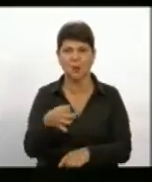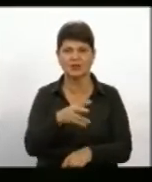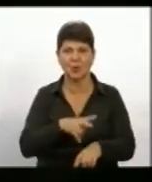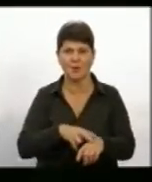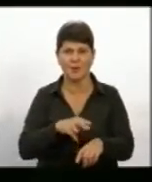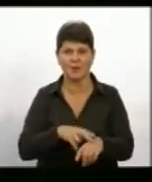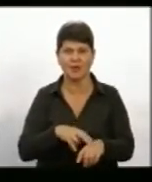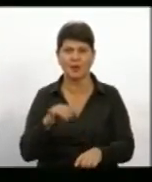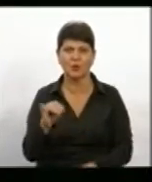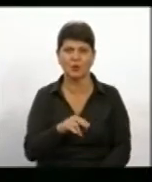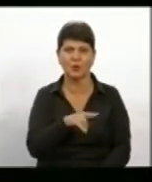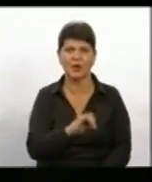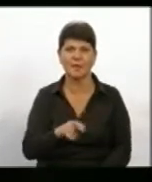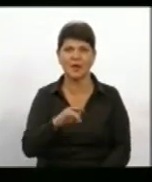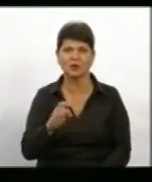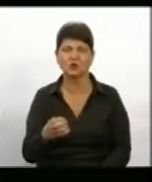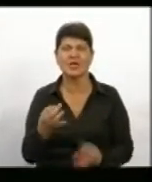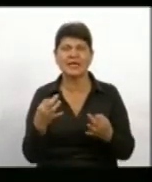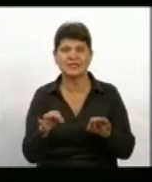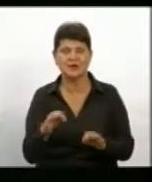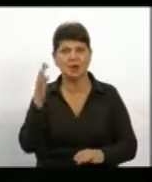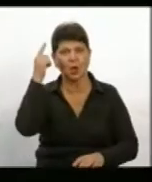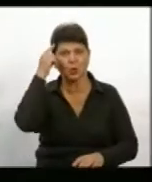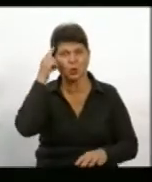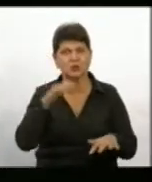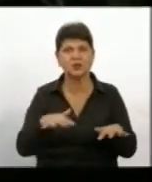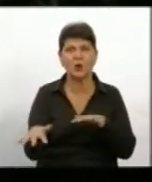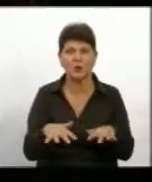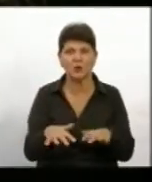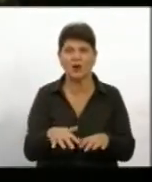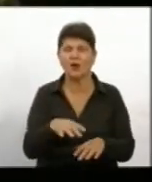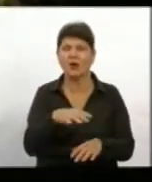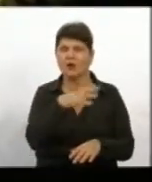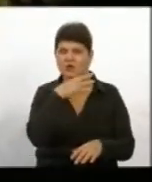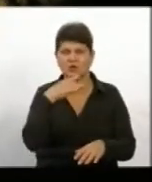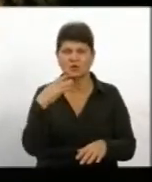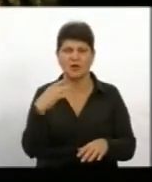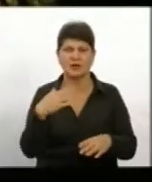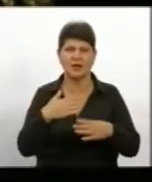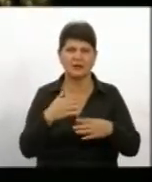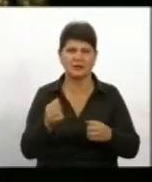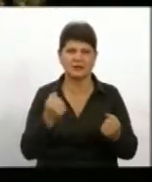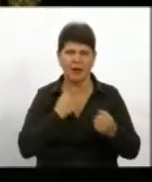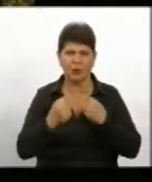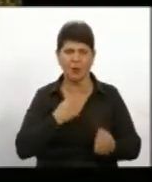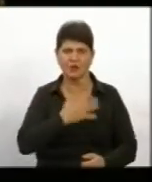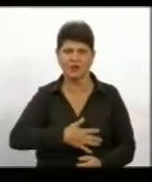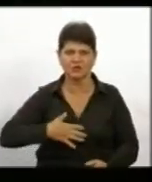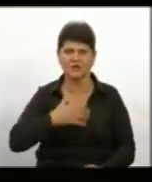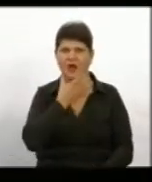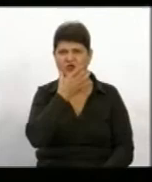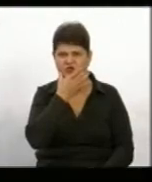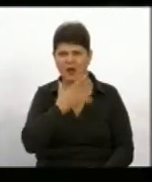поліції Юрій Педос. Звільненого зі струсом головного мозку та численними забоями грудної клітки, живота і щелепи доправили